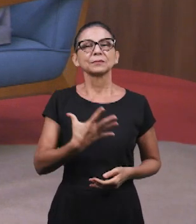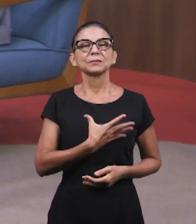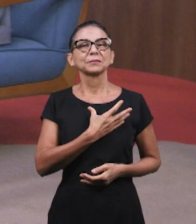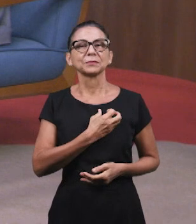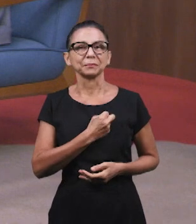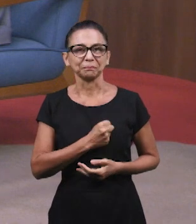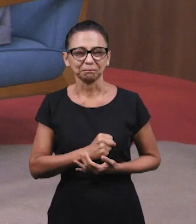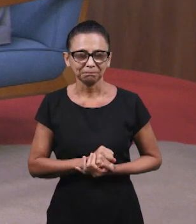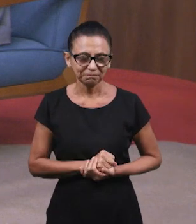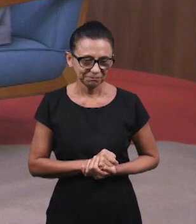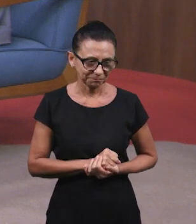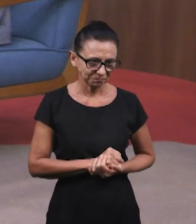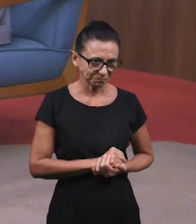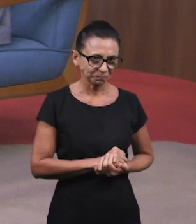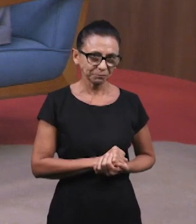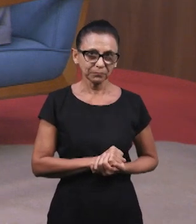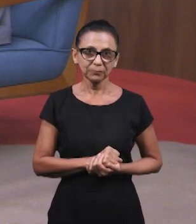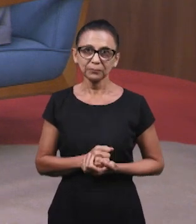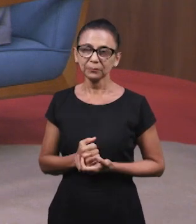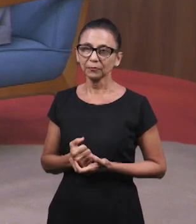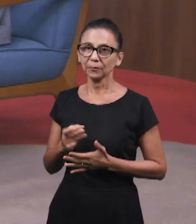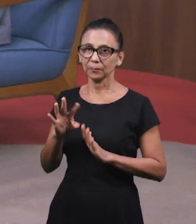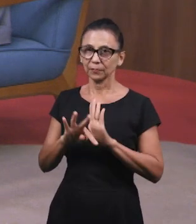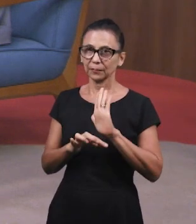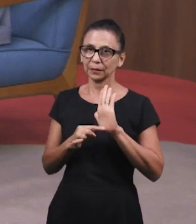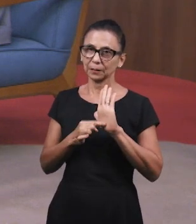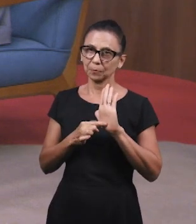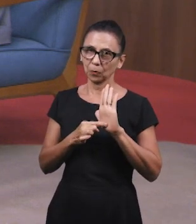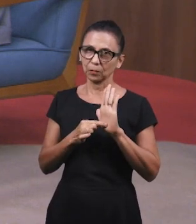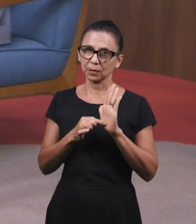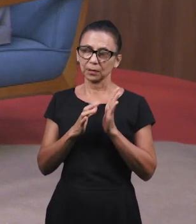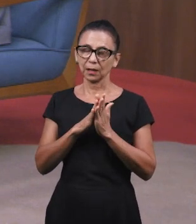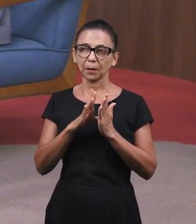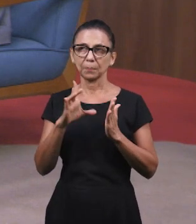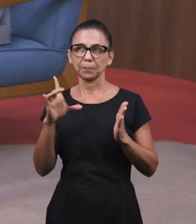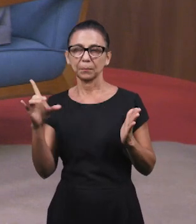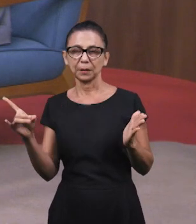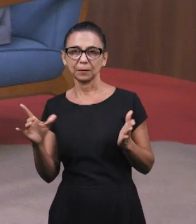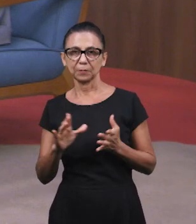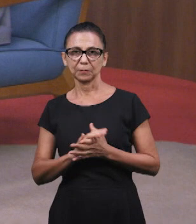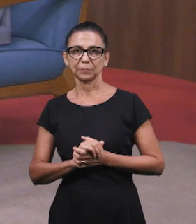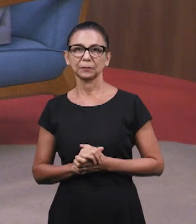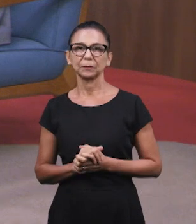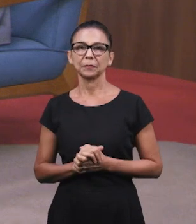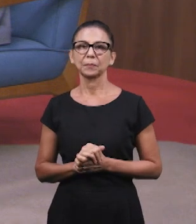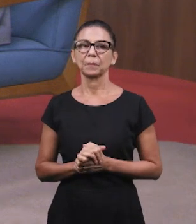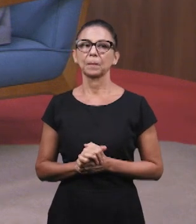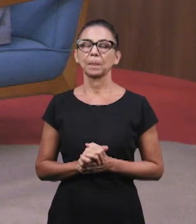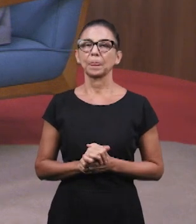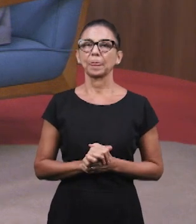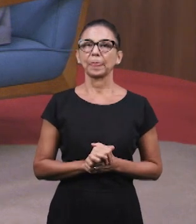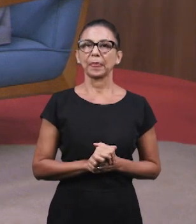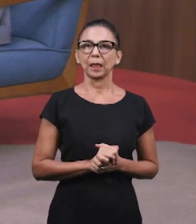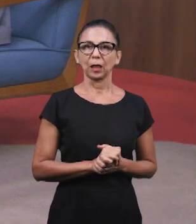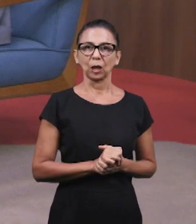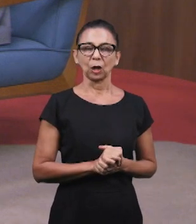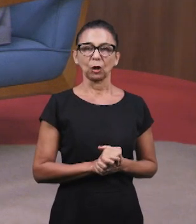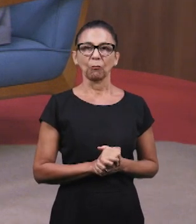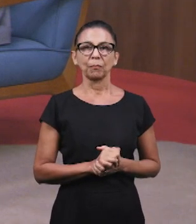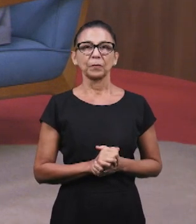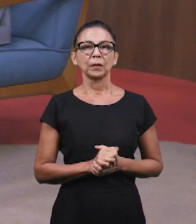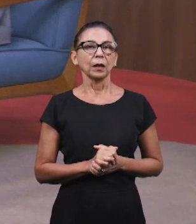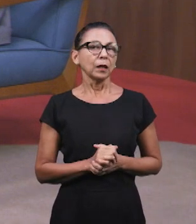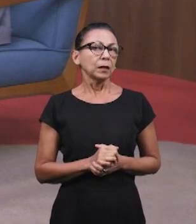dit, où le péché a abondé, la grâce a surabondé.